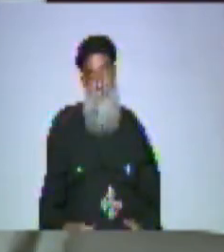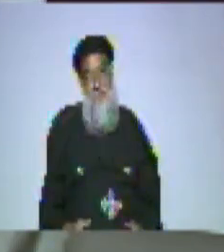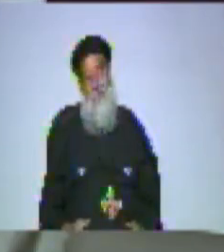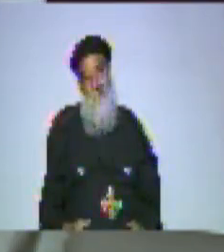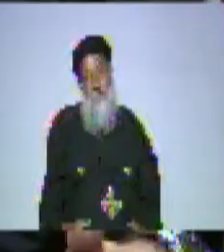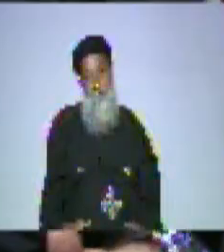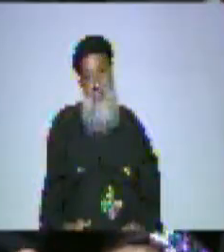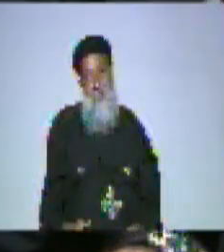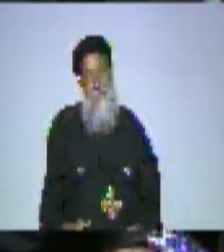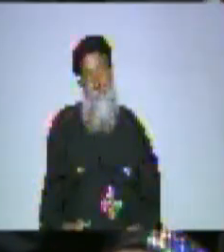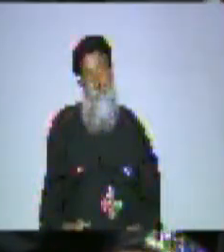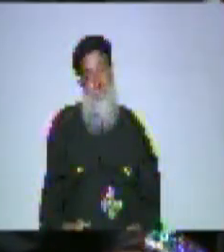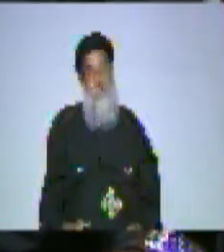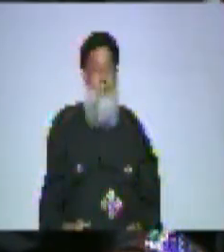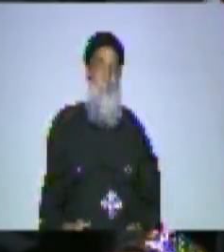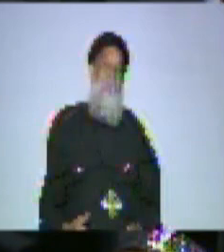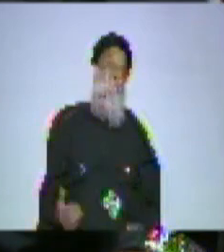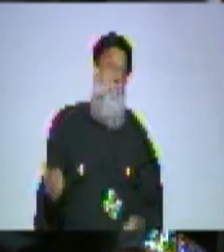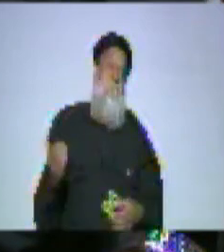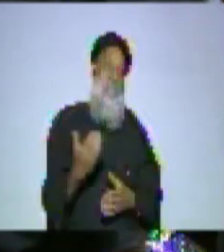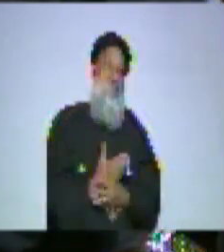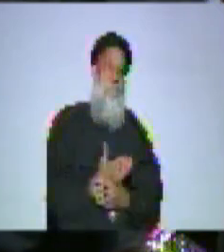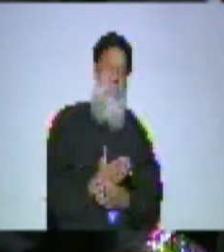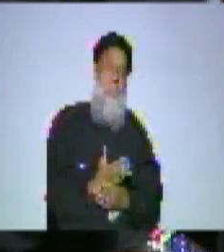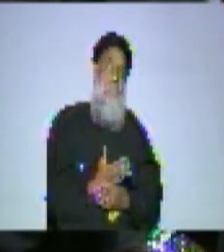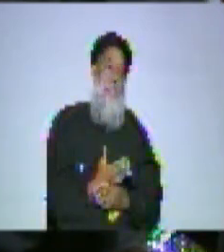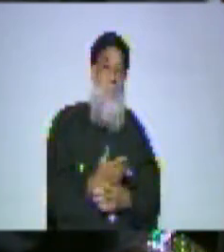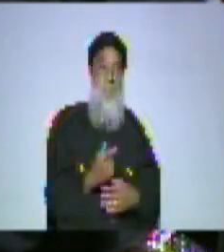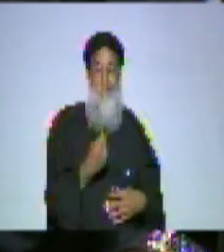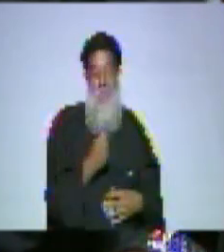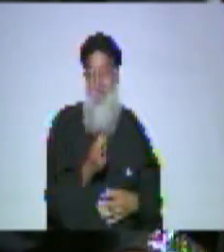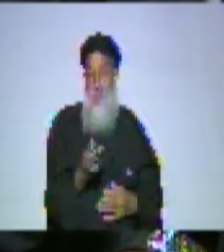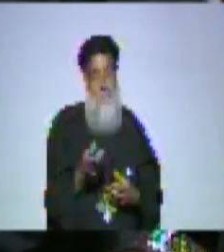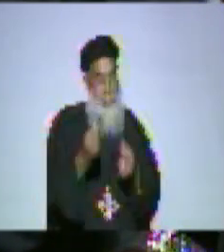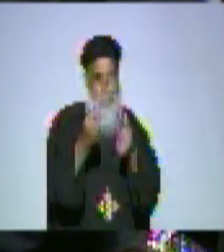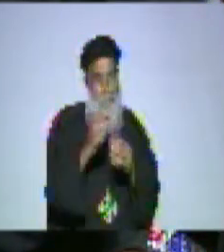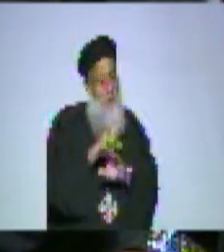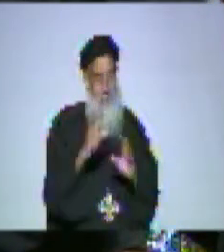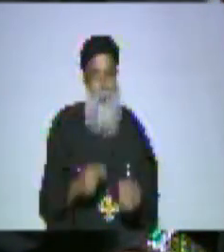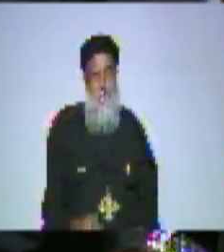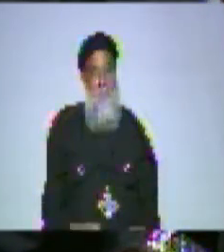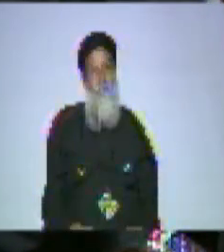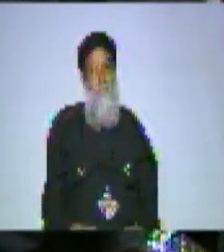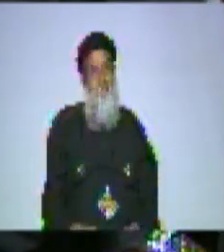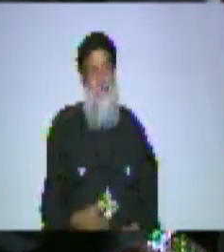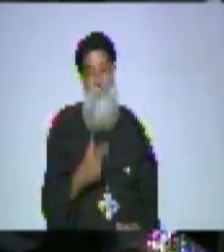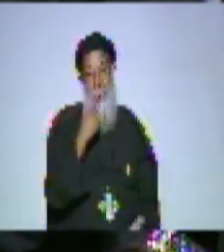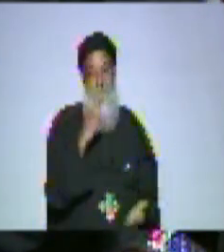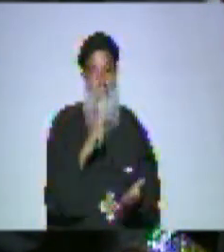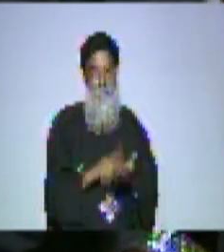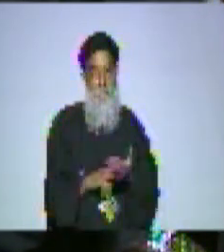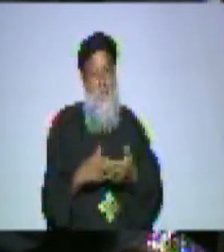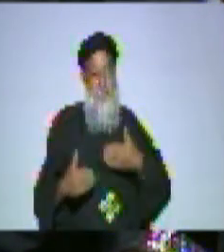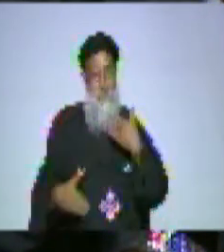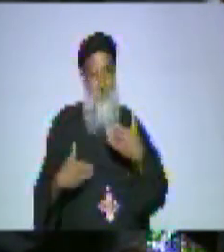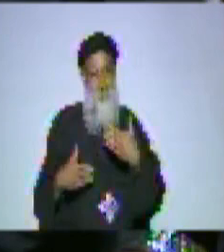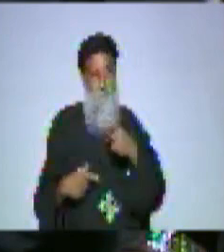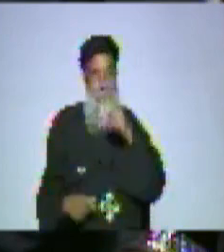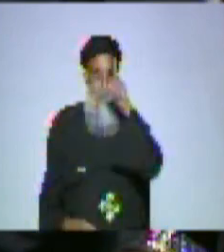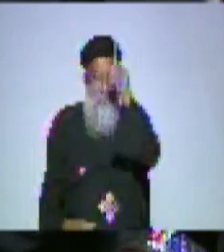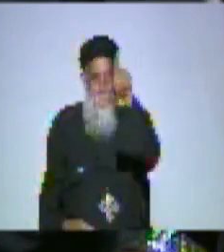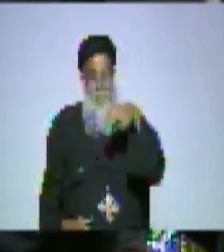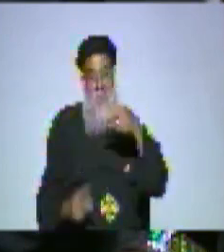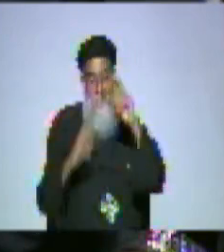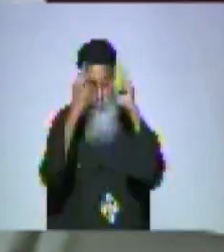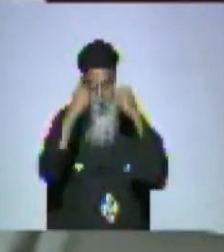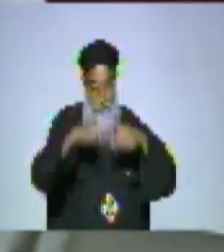بسبب مال بسبب مش حاجه تزول يعني وجود الله في